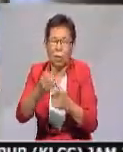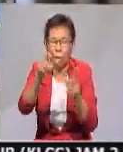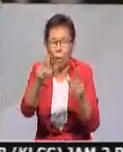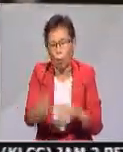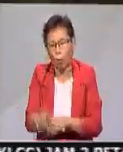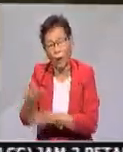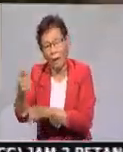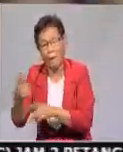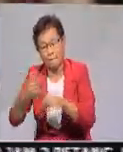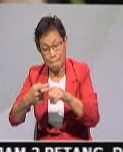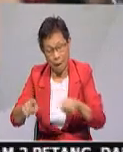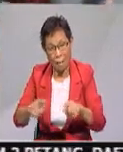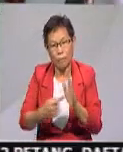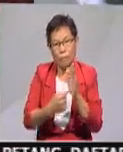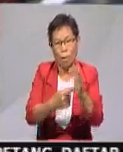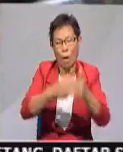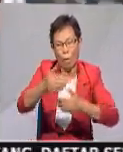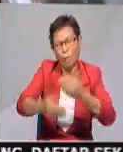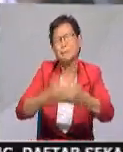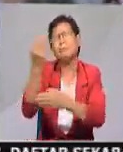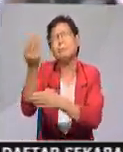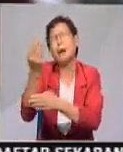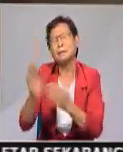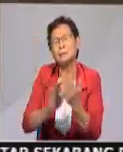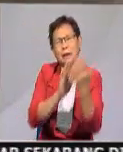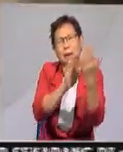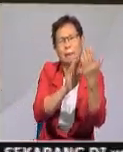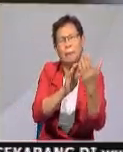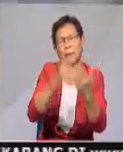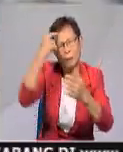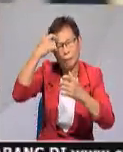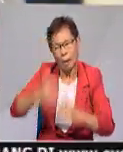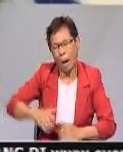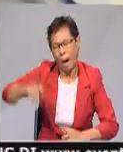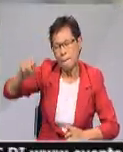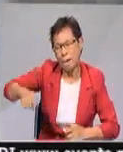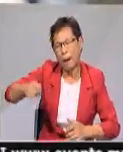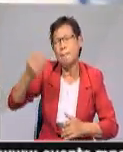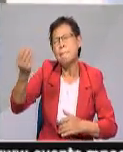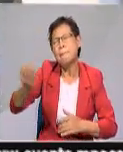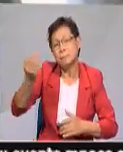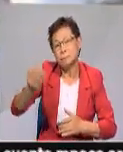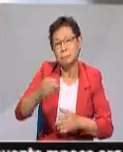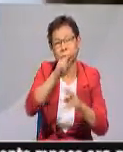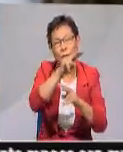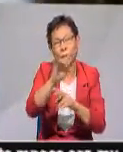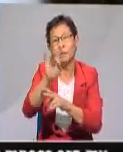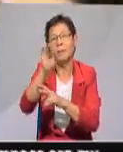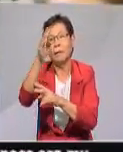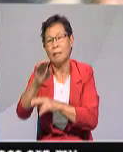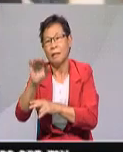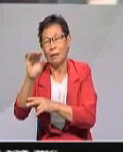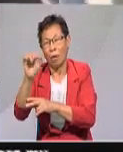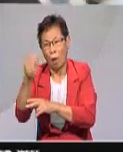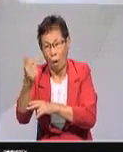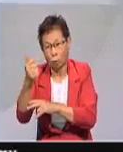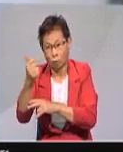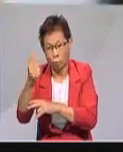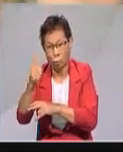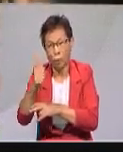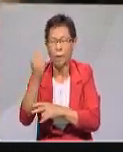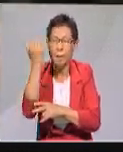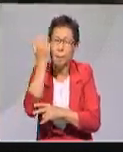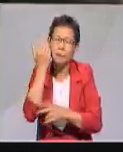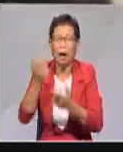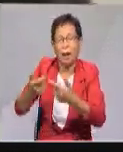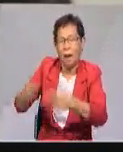lain. Sebaliknya, ia merupakan proses biasa terhadap sesuatu keputusan mahkamah. 28 Oktober lalu, Magistret Siti Hajar Ali